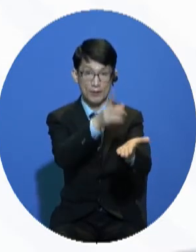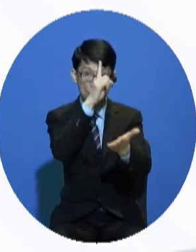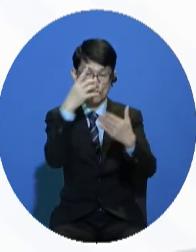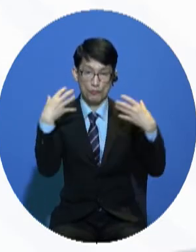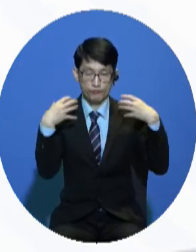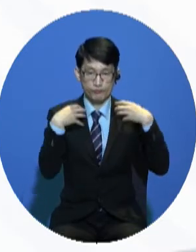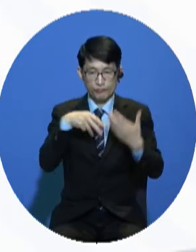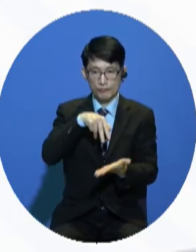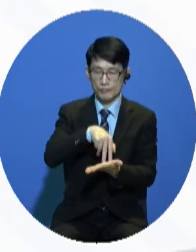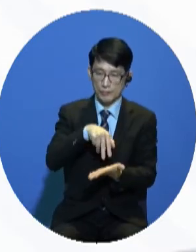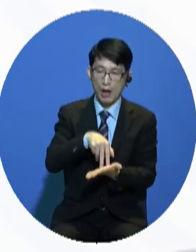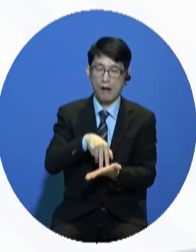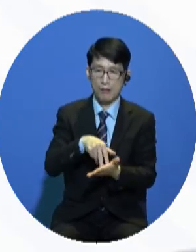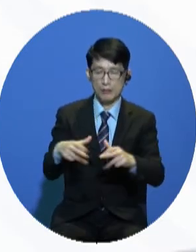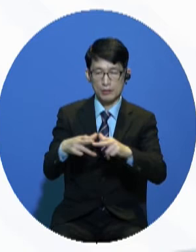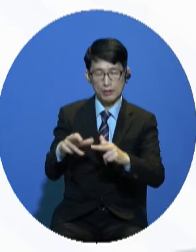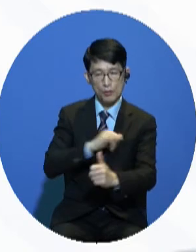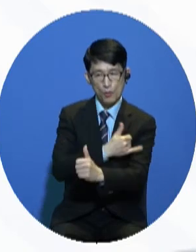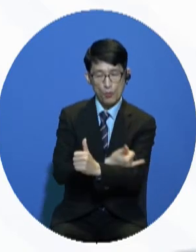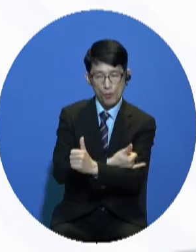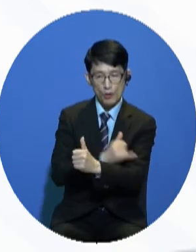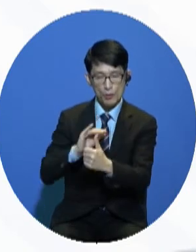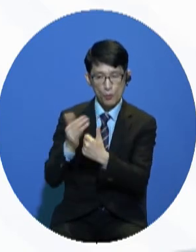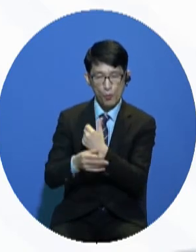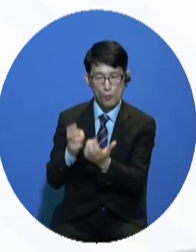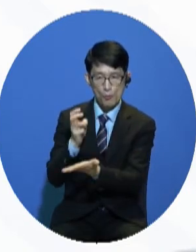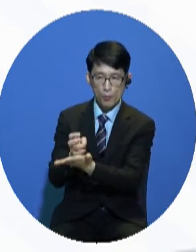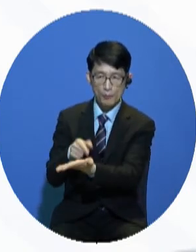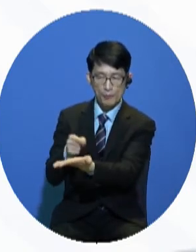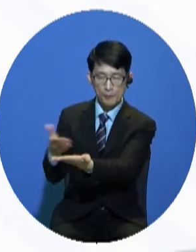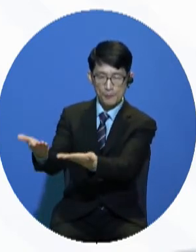역시 이 장애인 권리 보장법을